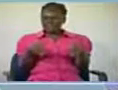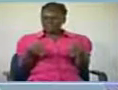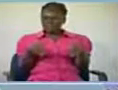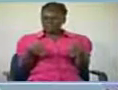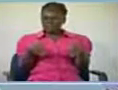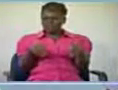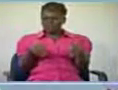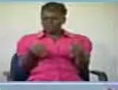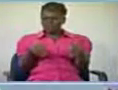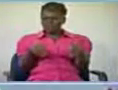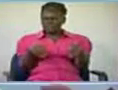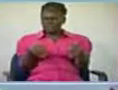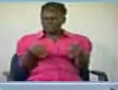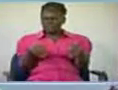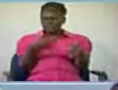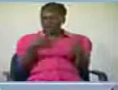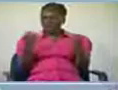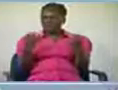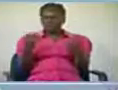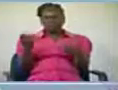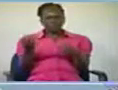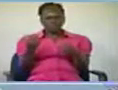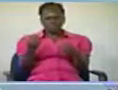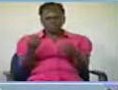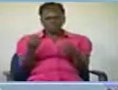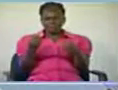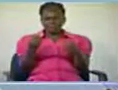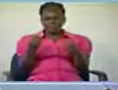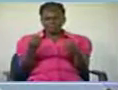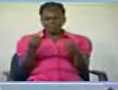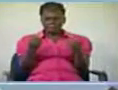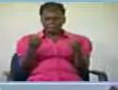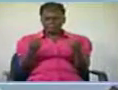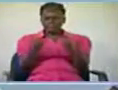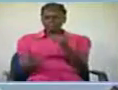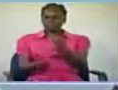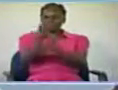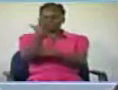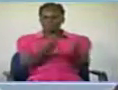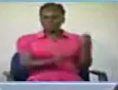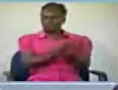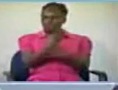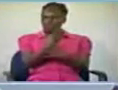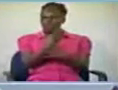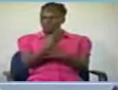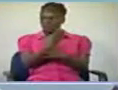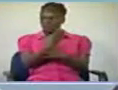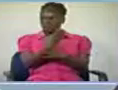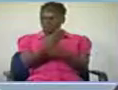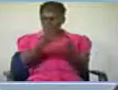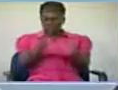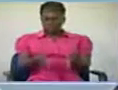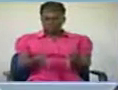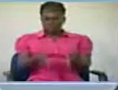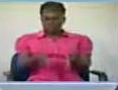kule na kuna mengi mapya ambayo yalizunduliwa pale na mwelekeo mzima wa mfumo wa